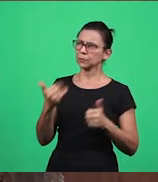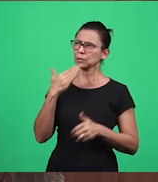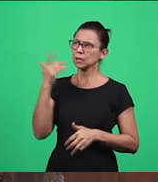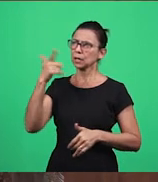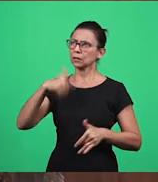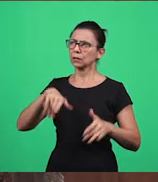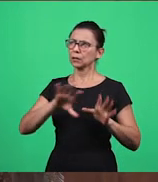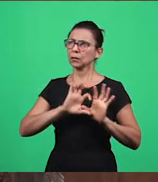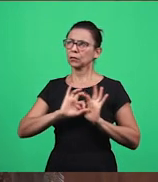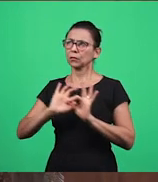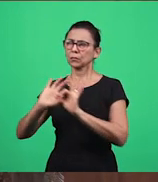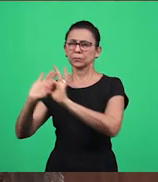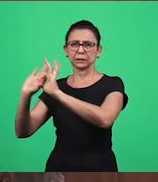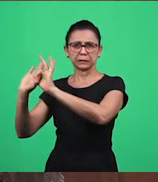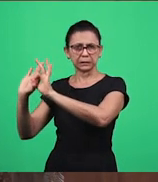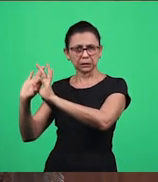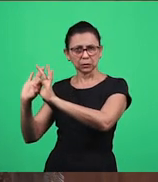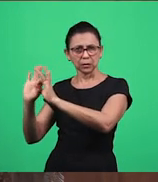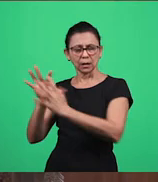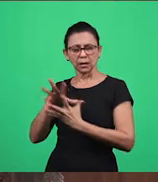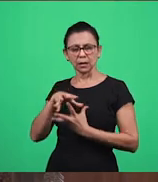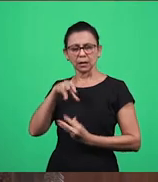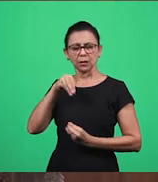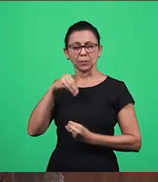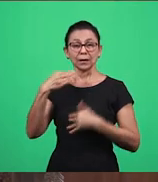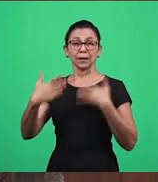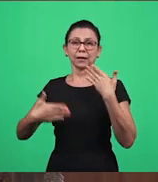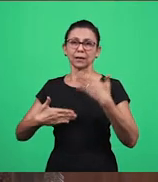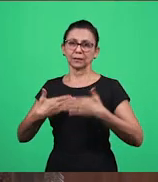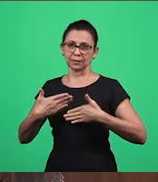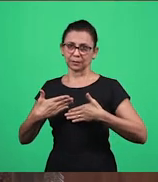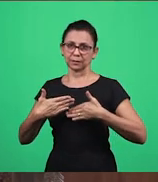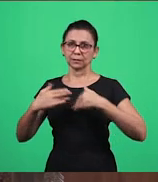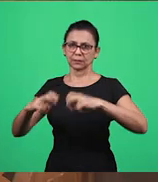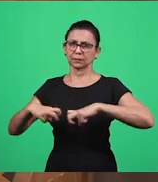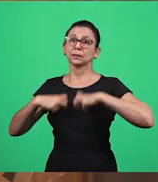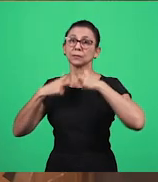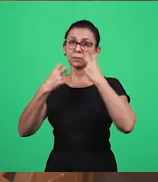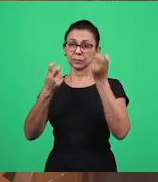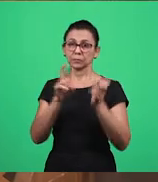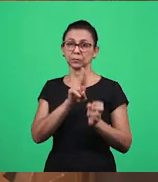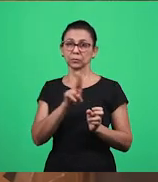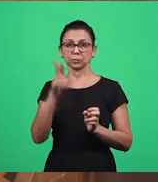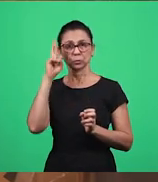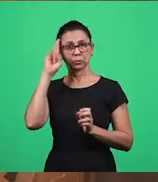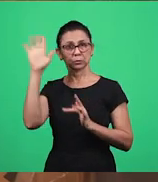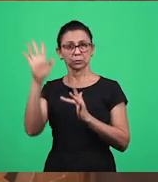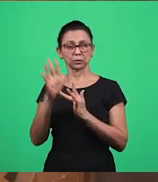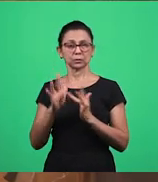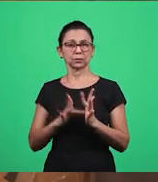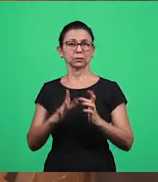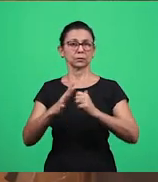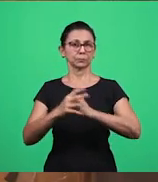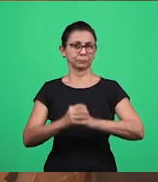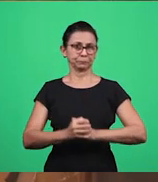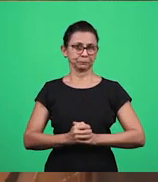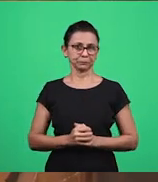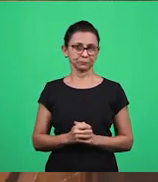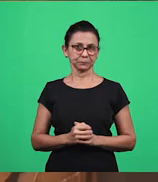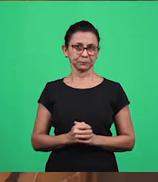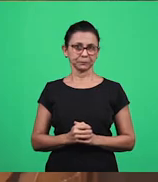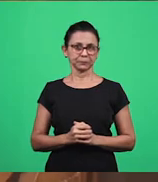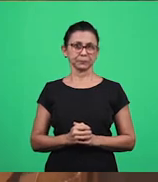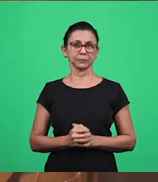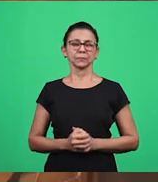этой чудной силе мы молимся, чтобы наше обновилось общение, возрадует душу нашу. Мы взываем во имя Господа